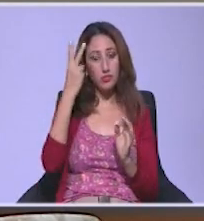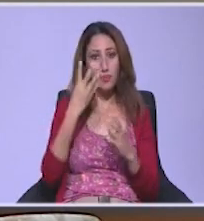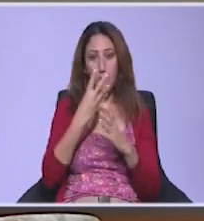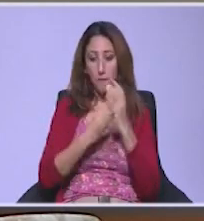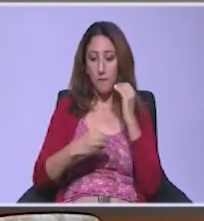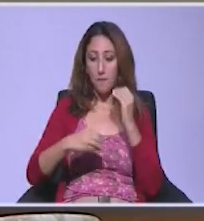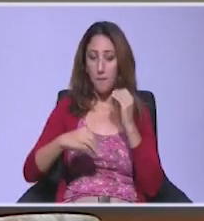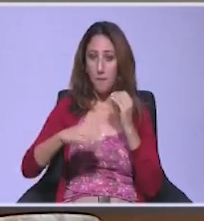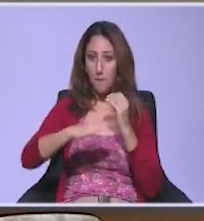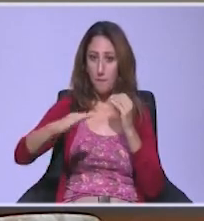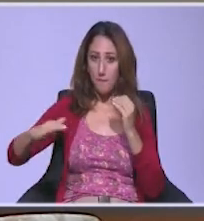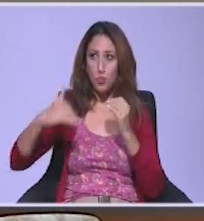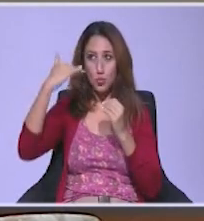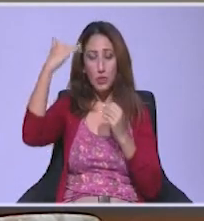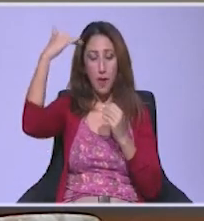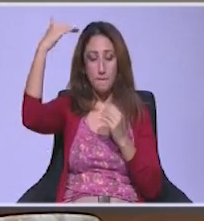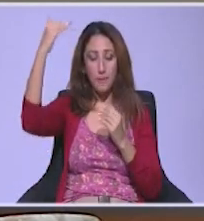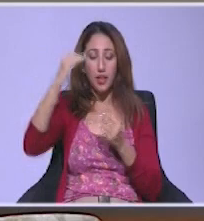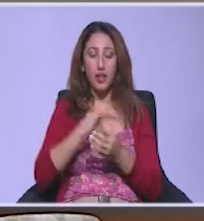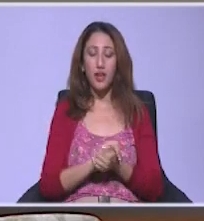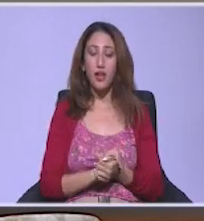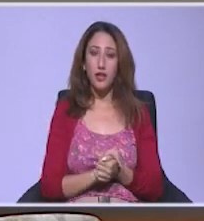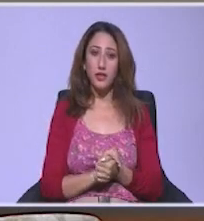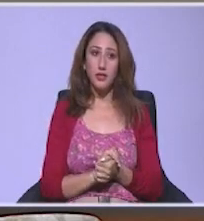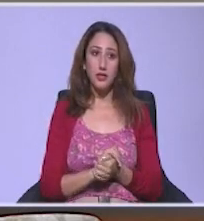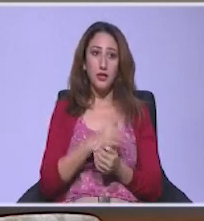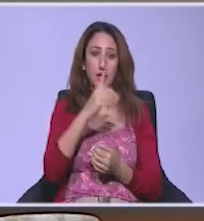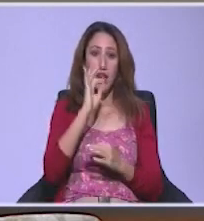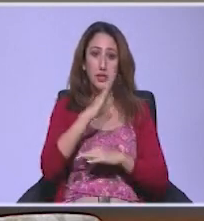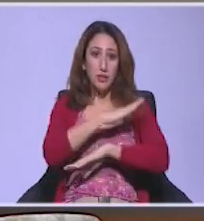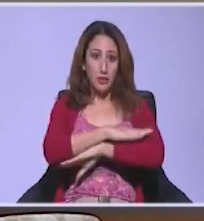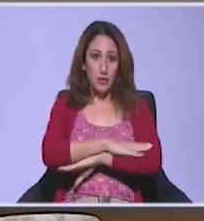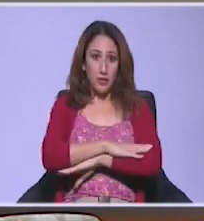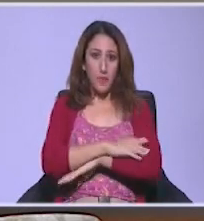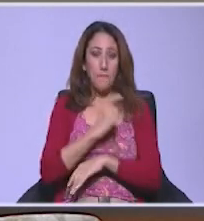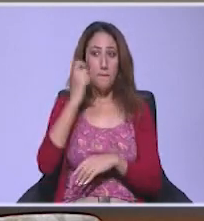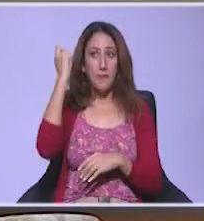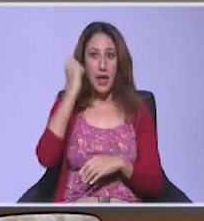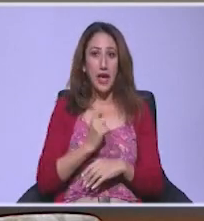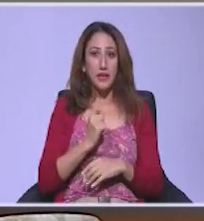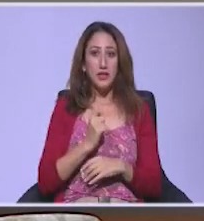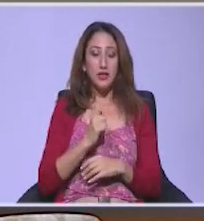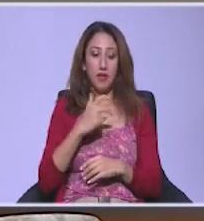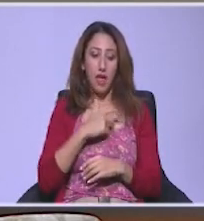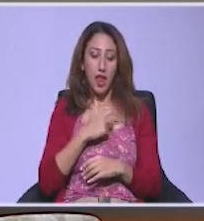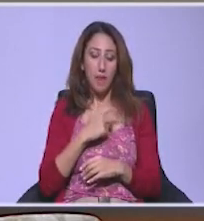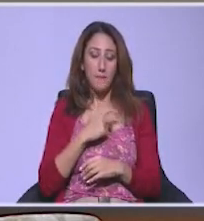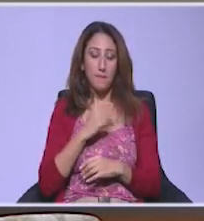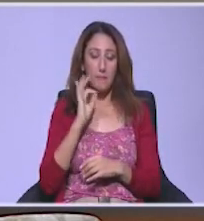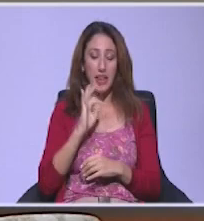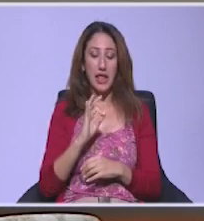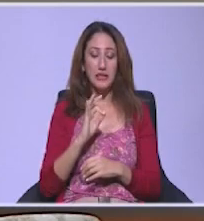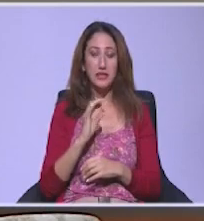وأجيال. الأخلاق بتخلينا أغنياء بالفرح اللي بيسكن قلوبنا،